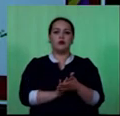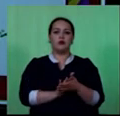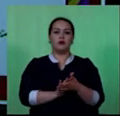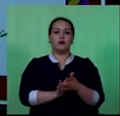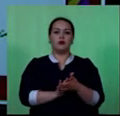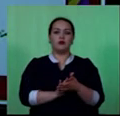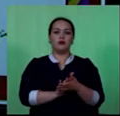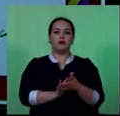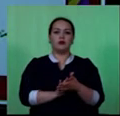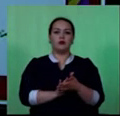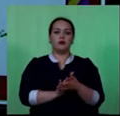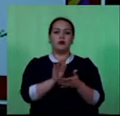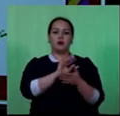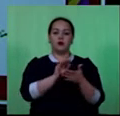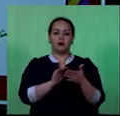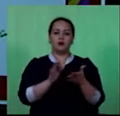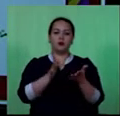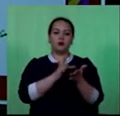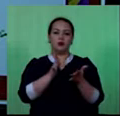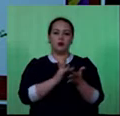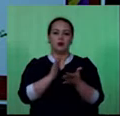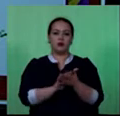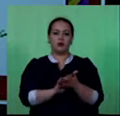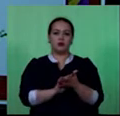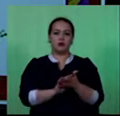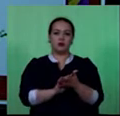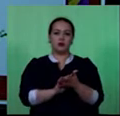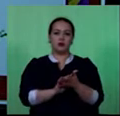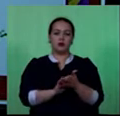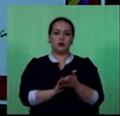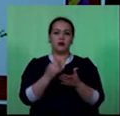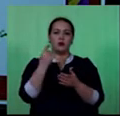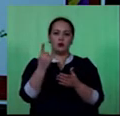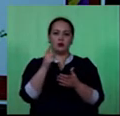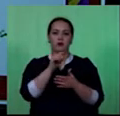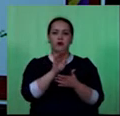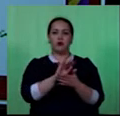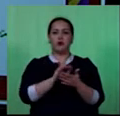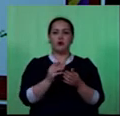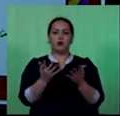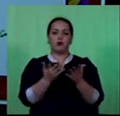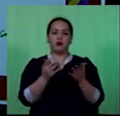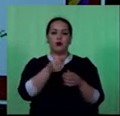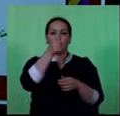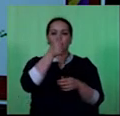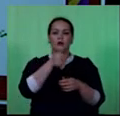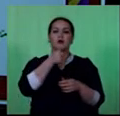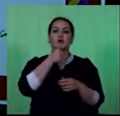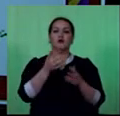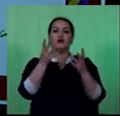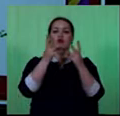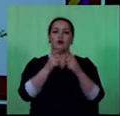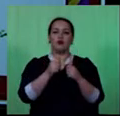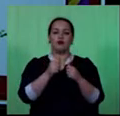будете записывать в рабочую тетрадь и так первое записываем какие месяцы считаются